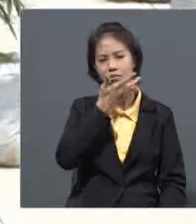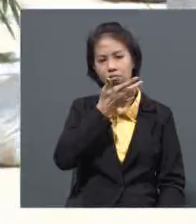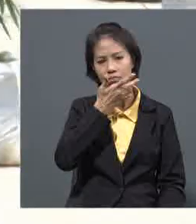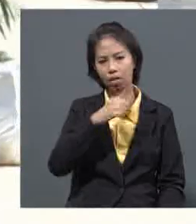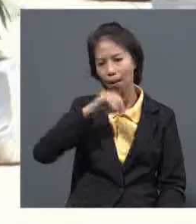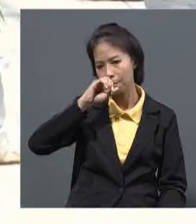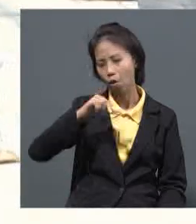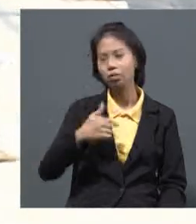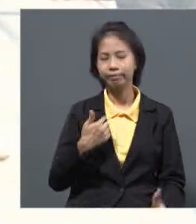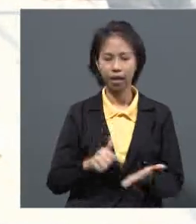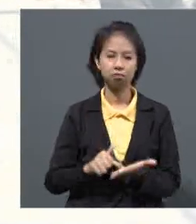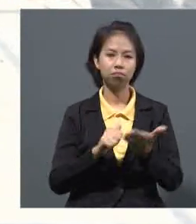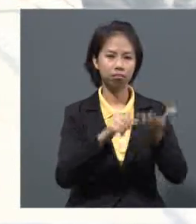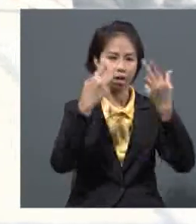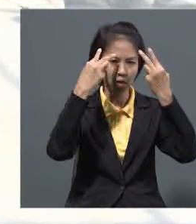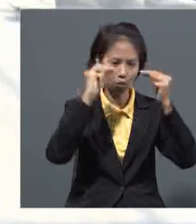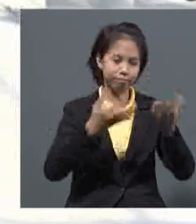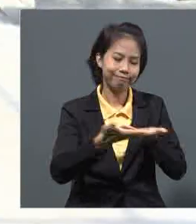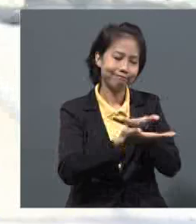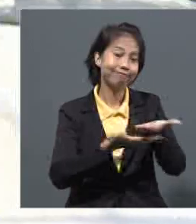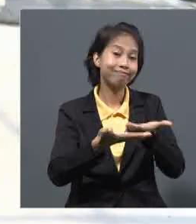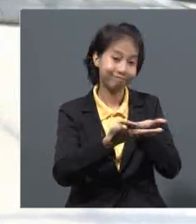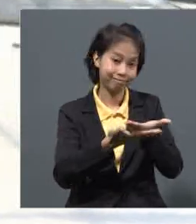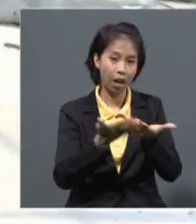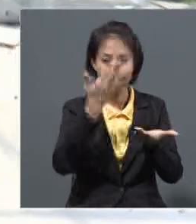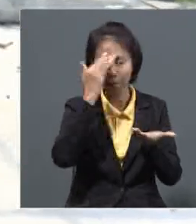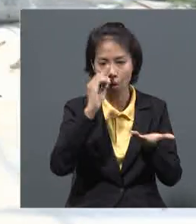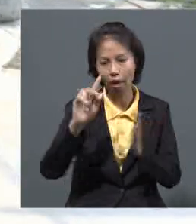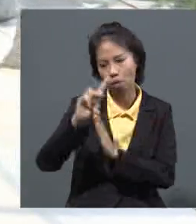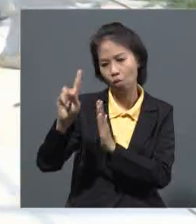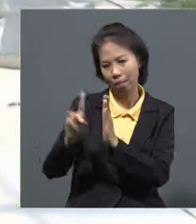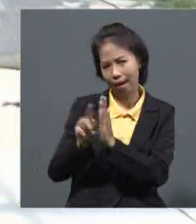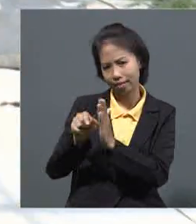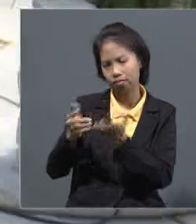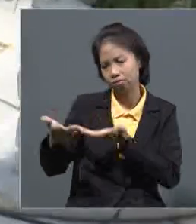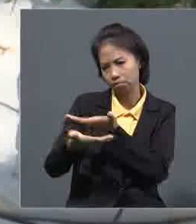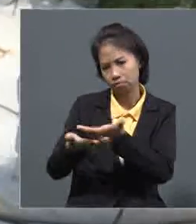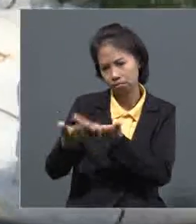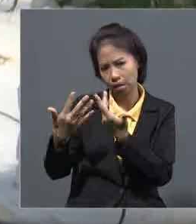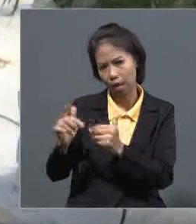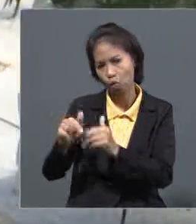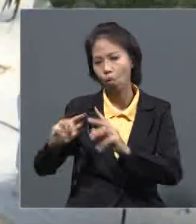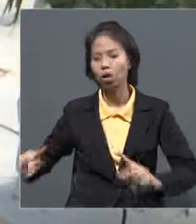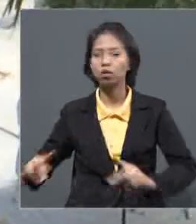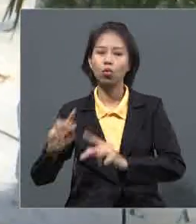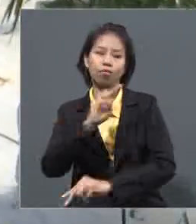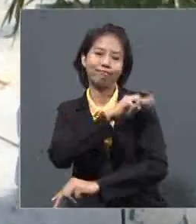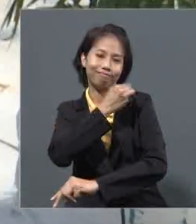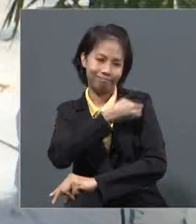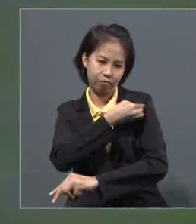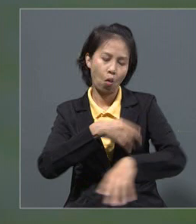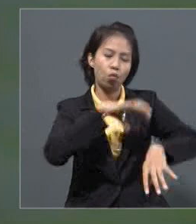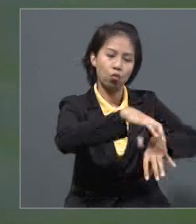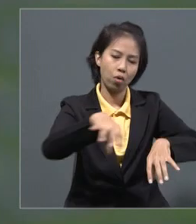ายกพิจารณาแล้วเพราะว่าร่างพระราชบัญญัติกัญชากัญชงได้ผ่านการหารือร่วมกันระหว่างกระทรวงสาธารณสุขและหน่วยงานที่เกี่ยวข้อง